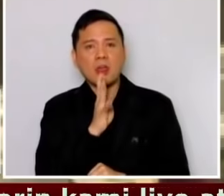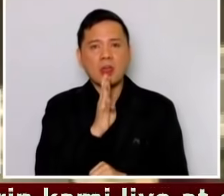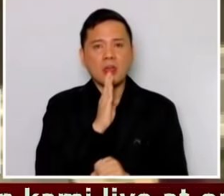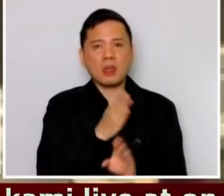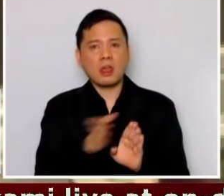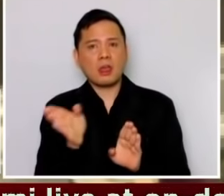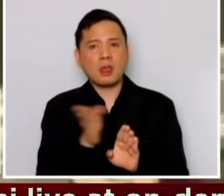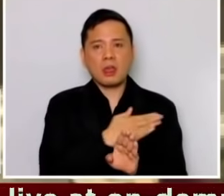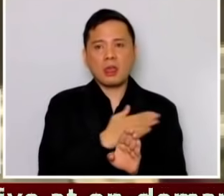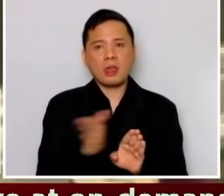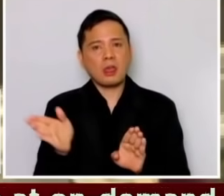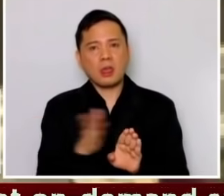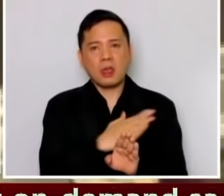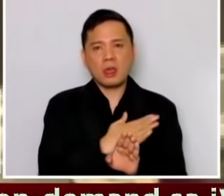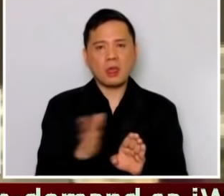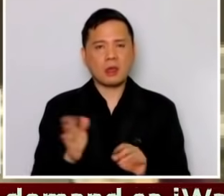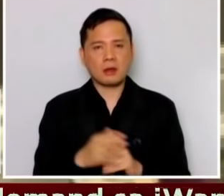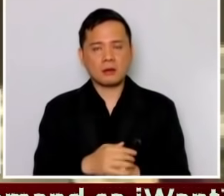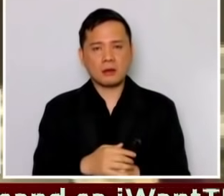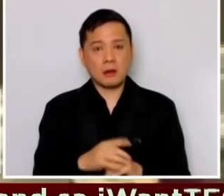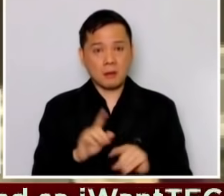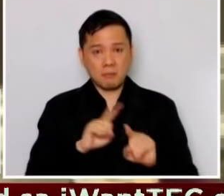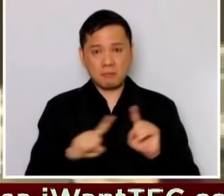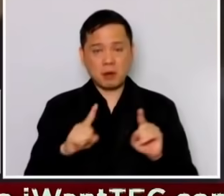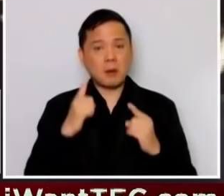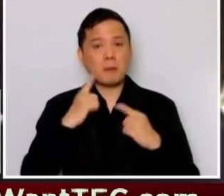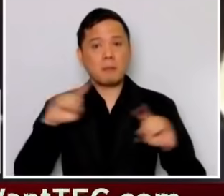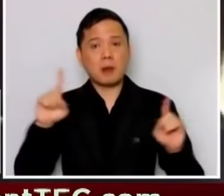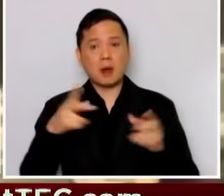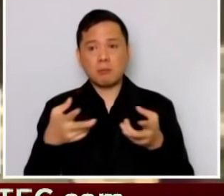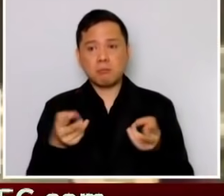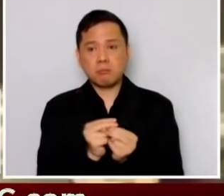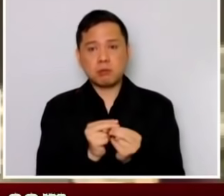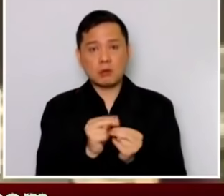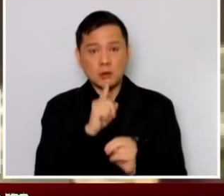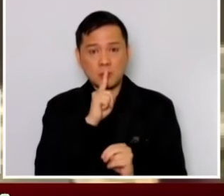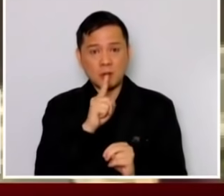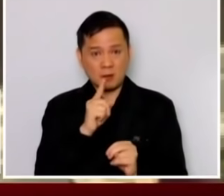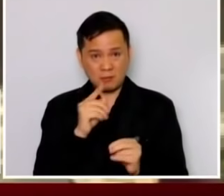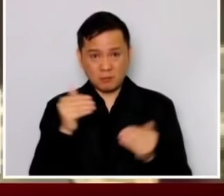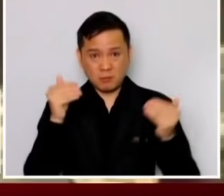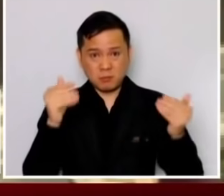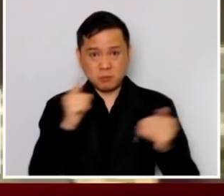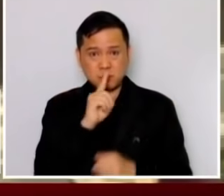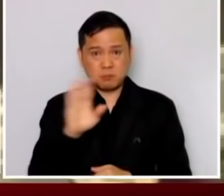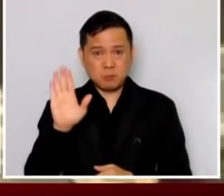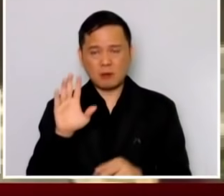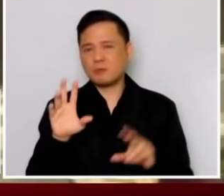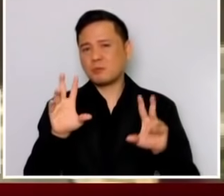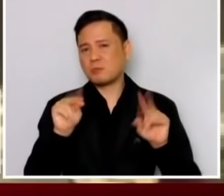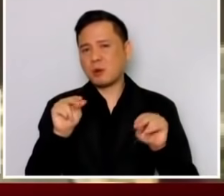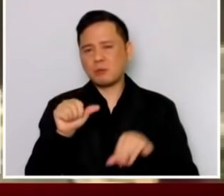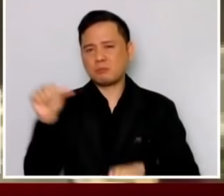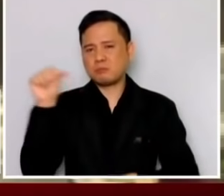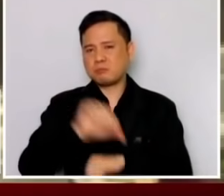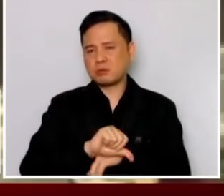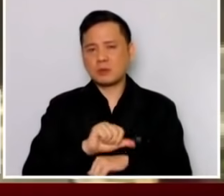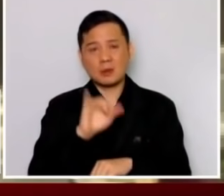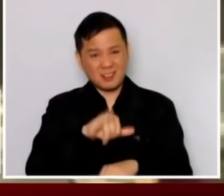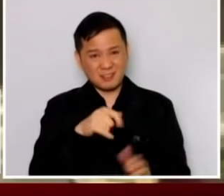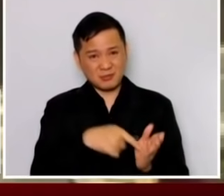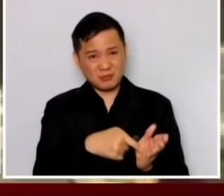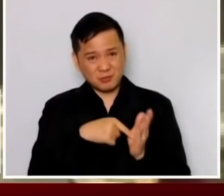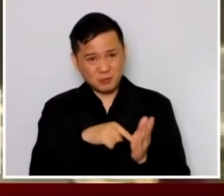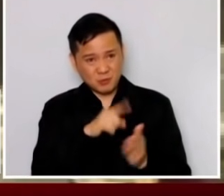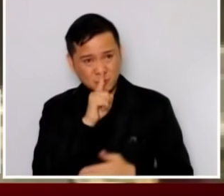pero nang sila ay nasa posisyon na, hindi nila ginawa. Siguro indicator na po yan para malaman natin kung sila